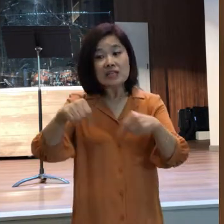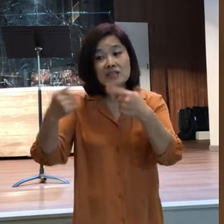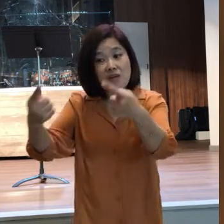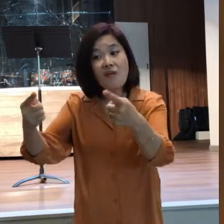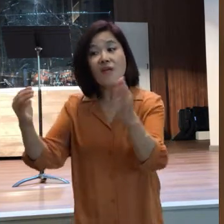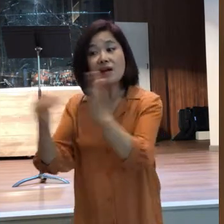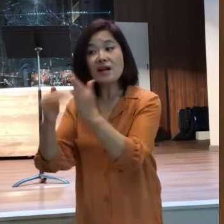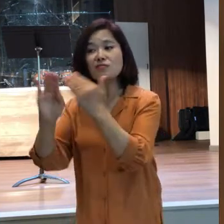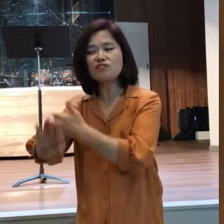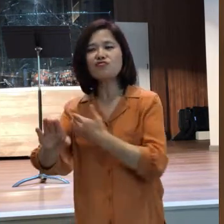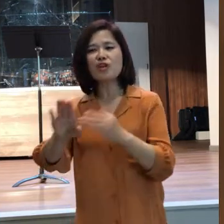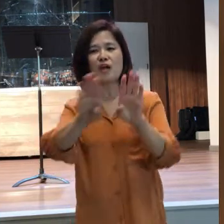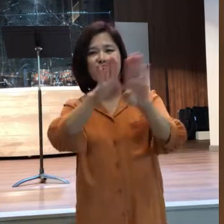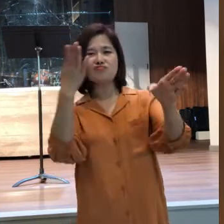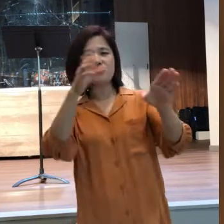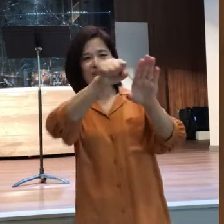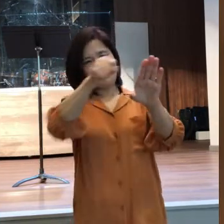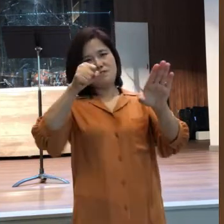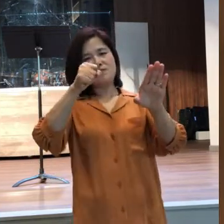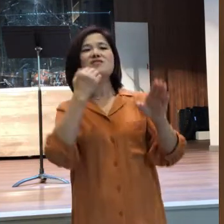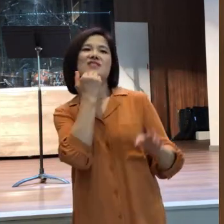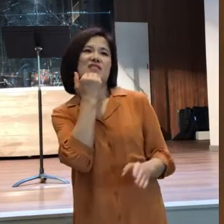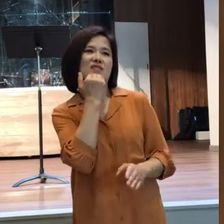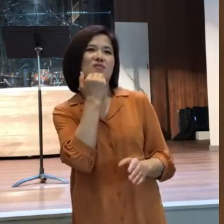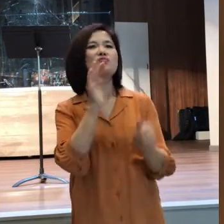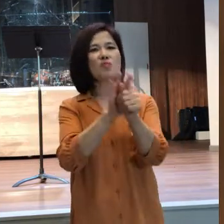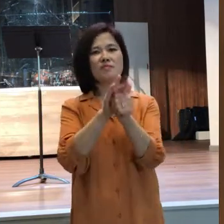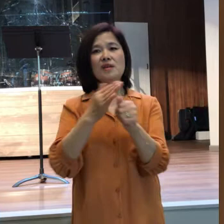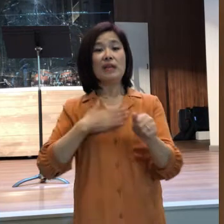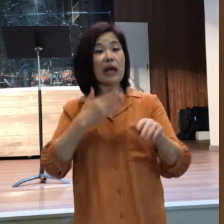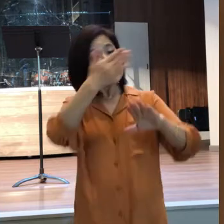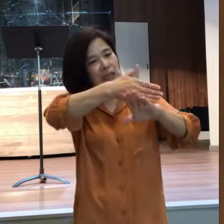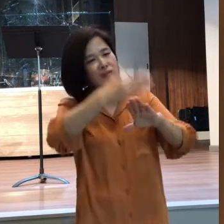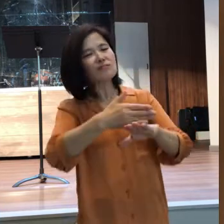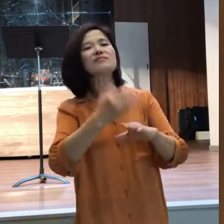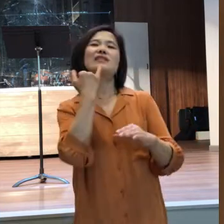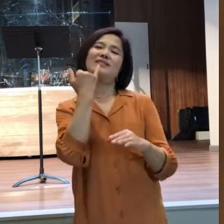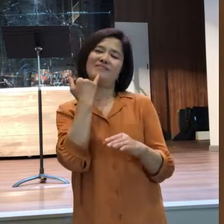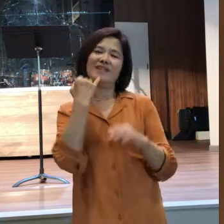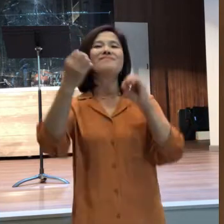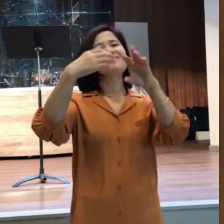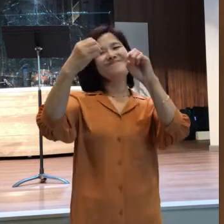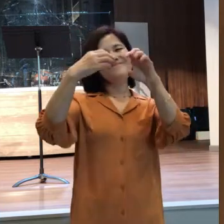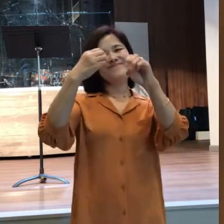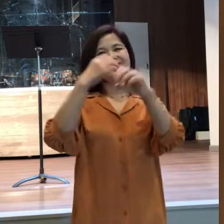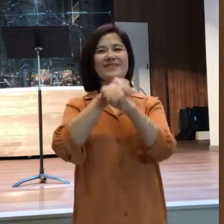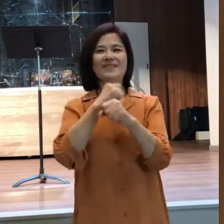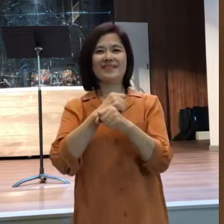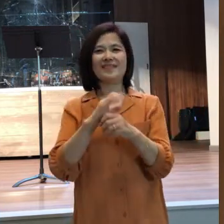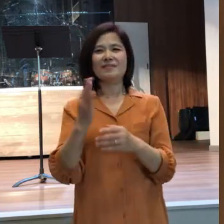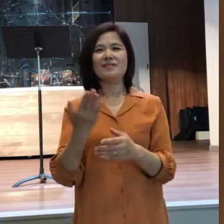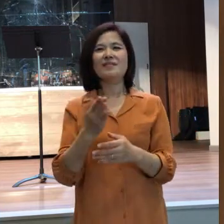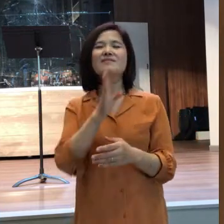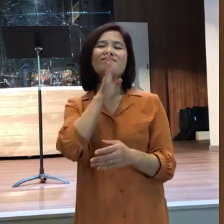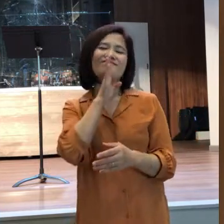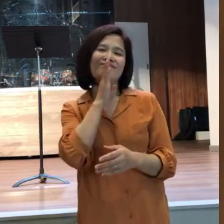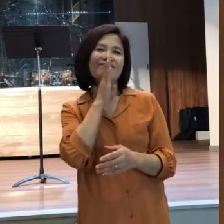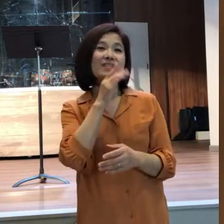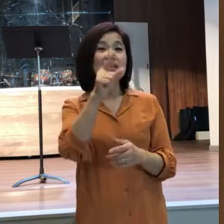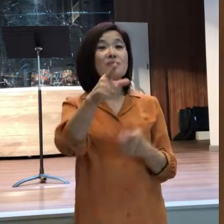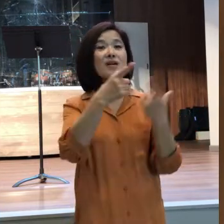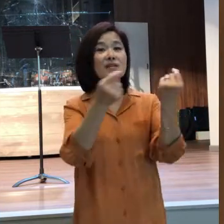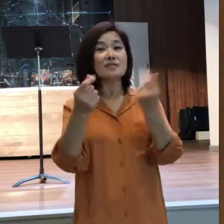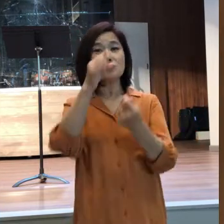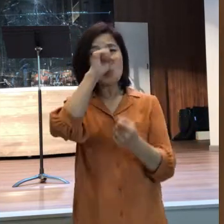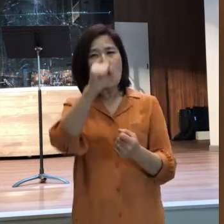들어갈 때까지 그 문을 잡고 있어요. Thank you. You're welcome. 야, 어떻게